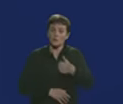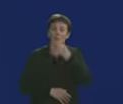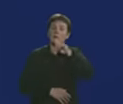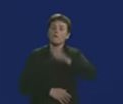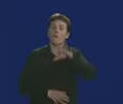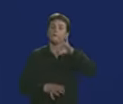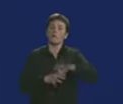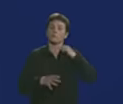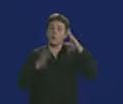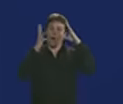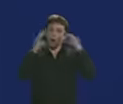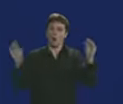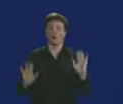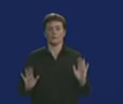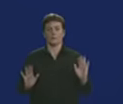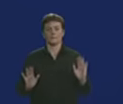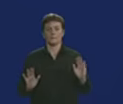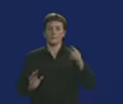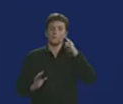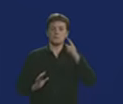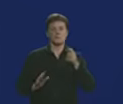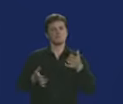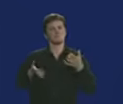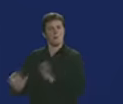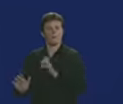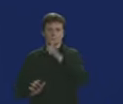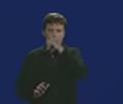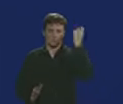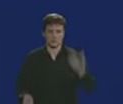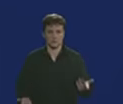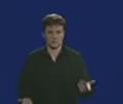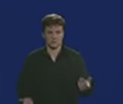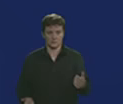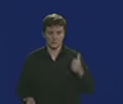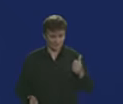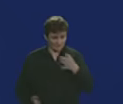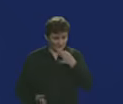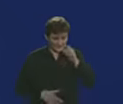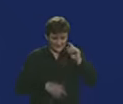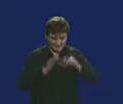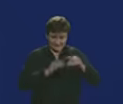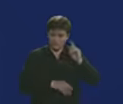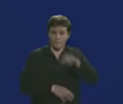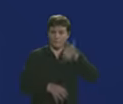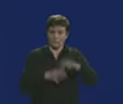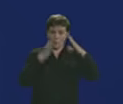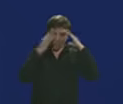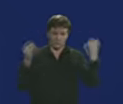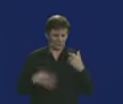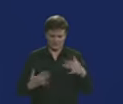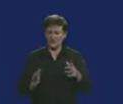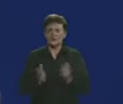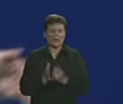François Hollande pour faire barrage contre Nicolas Sarkozy. Il a appelé à voter François Hollande. J'ai donné la date et le